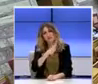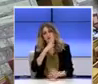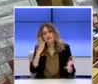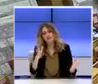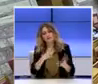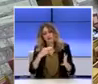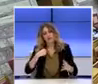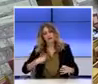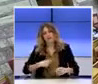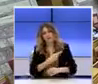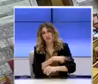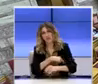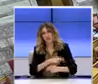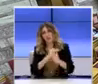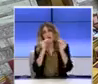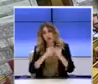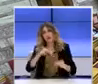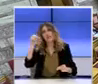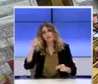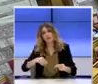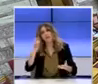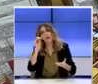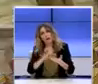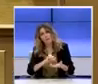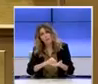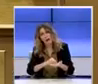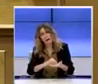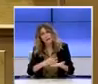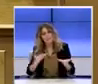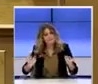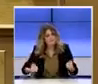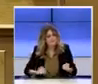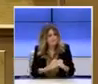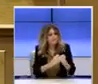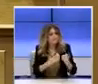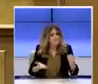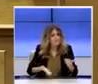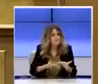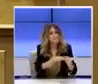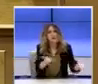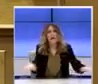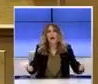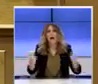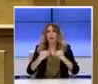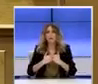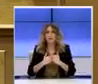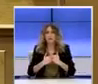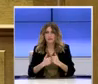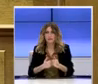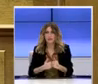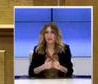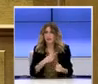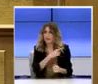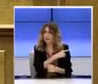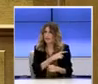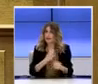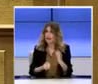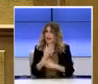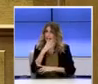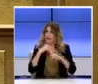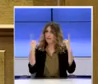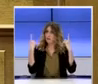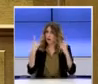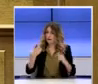Η παράταξή σας και εσείς προσωπικά, κύριε Μητσοτάκη, έχετε απολύσει,